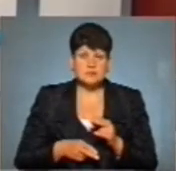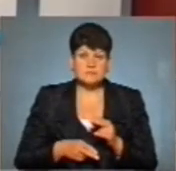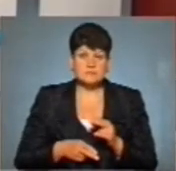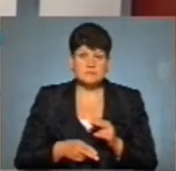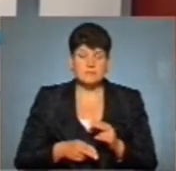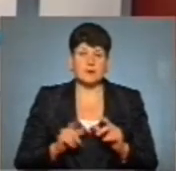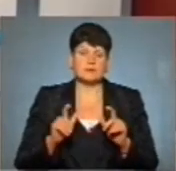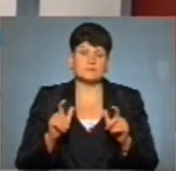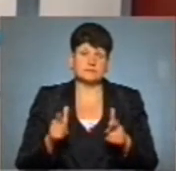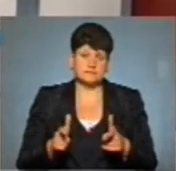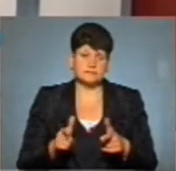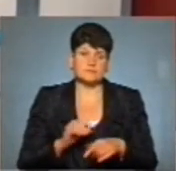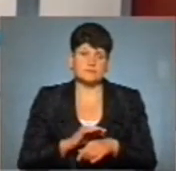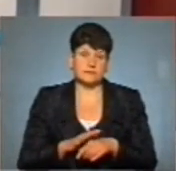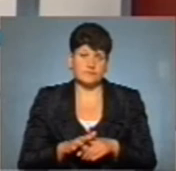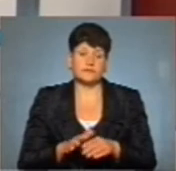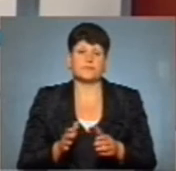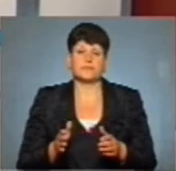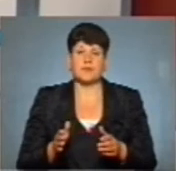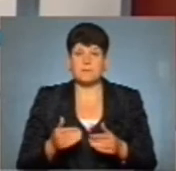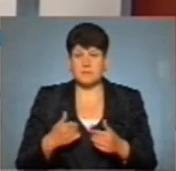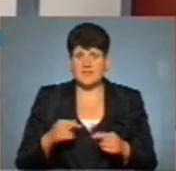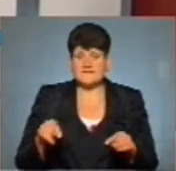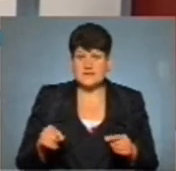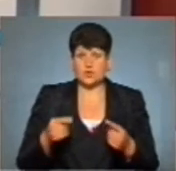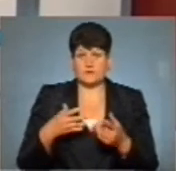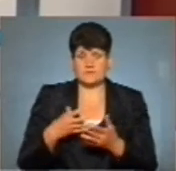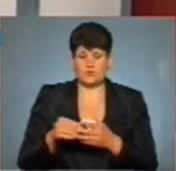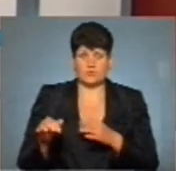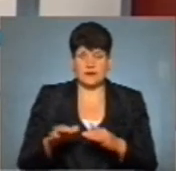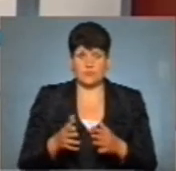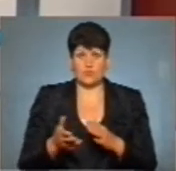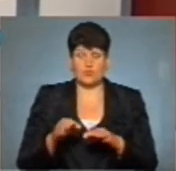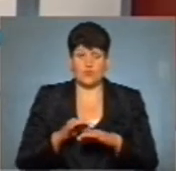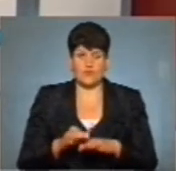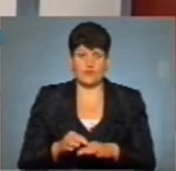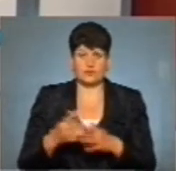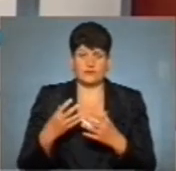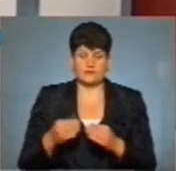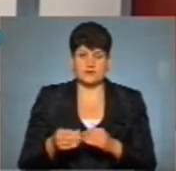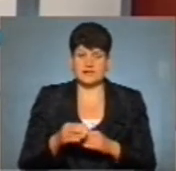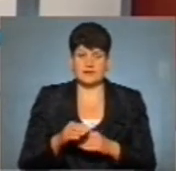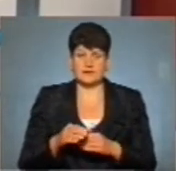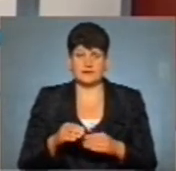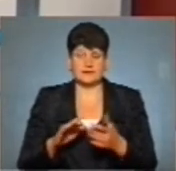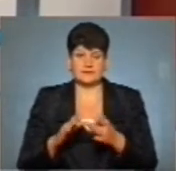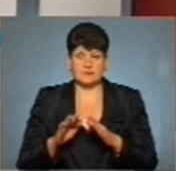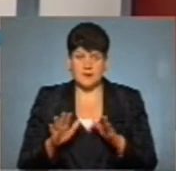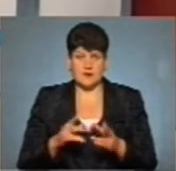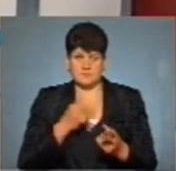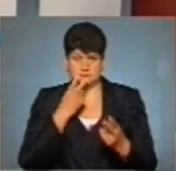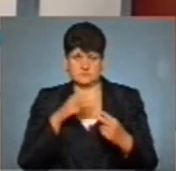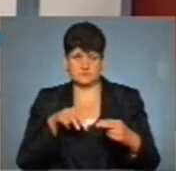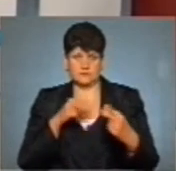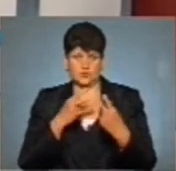скажімо, пандемія, вийдемо з карантину, ми відновимо свою діяльність, яку ми проводили вже не онлайн, а очної зустрічі.